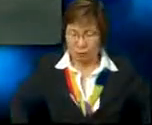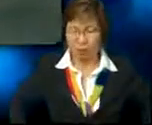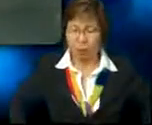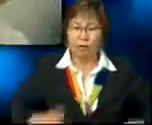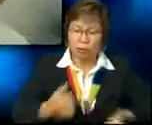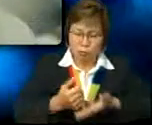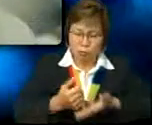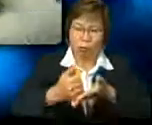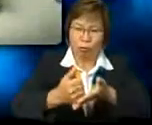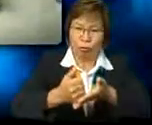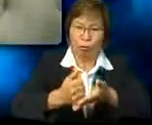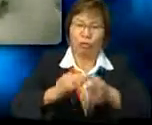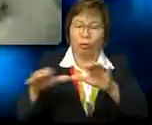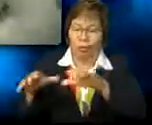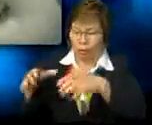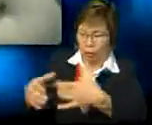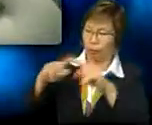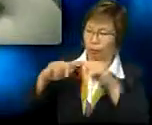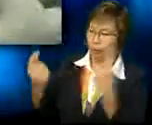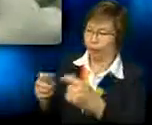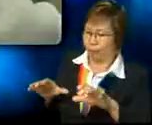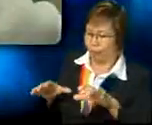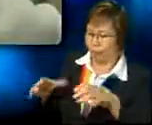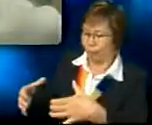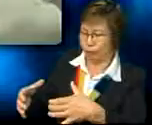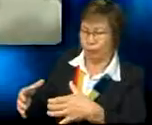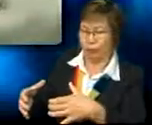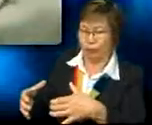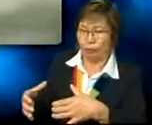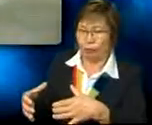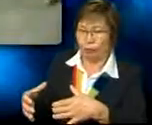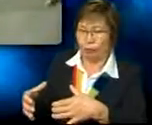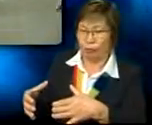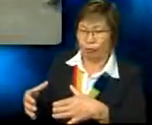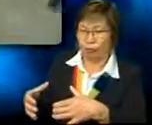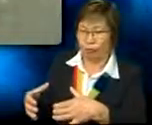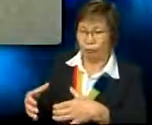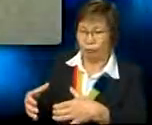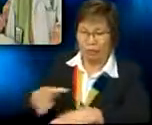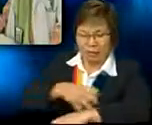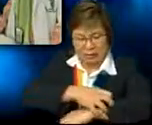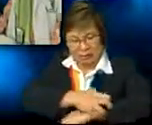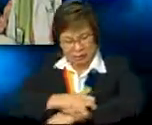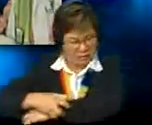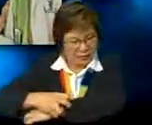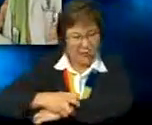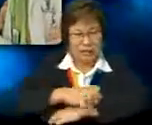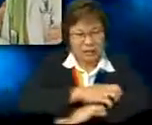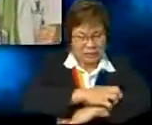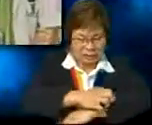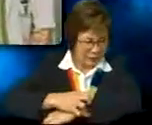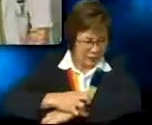kita tolong dengan pasukan kita, tim kita, dan kita tarik sehingga tulang tu